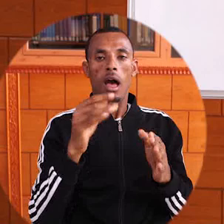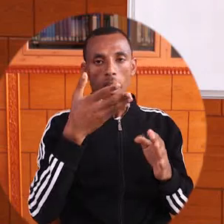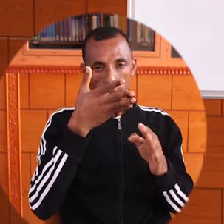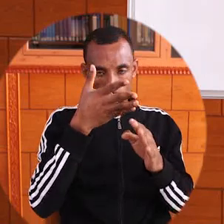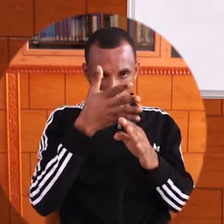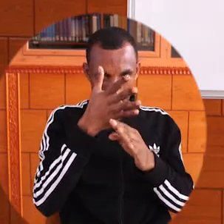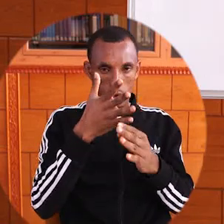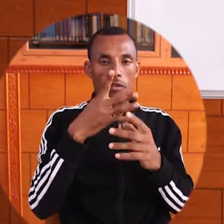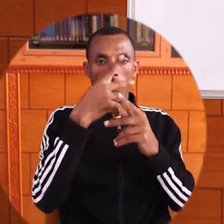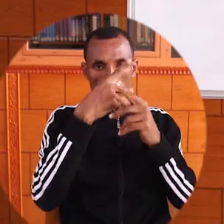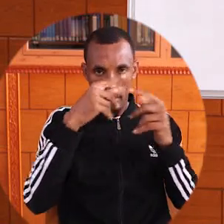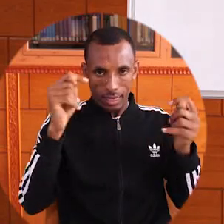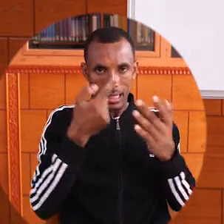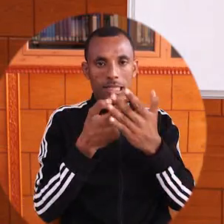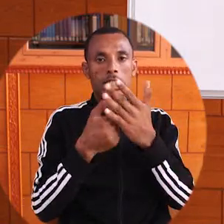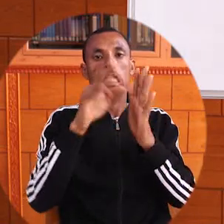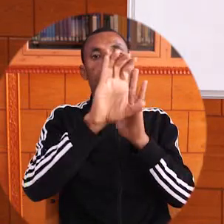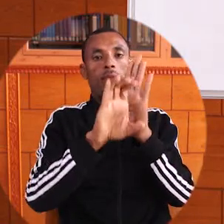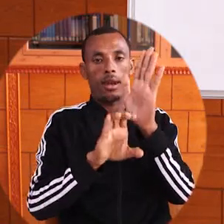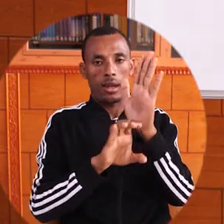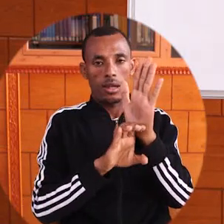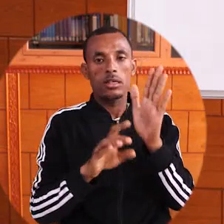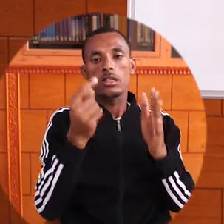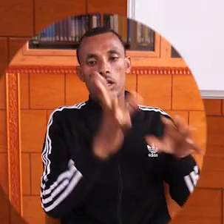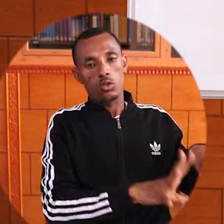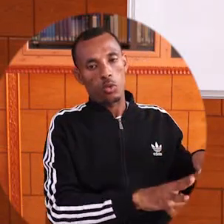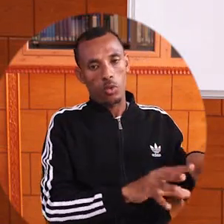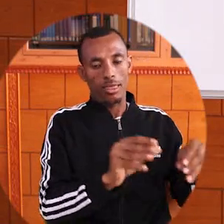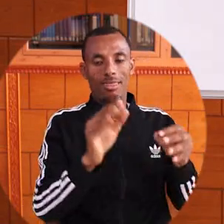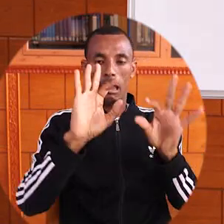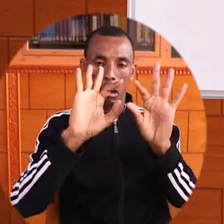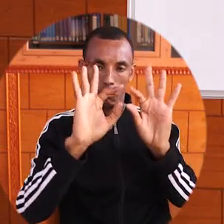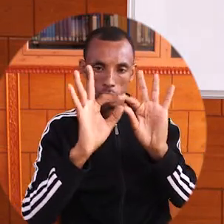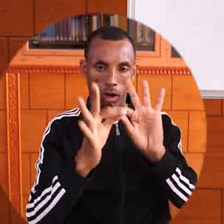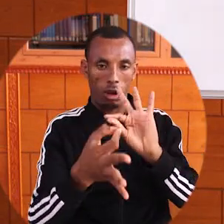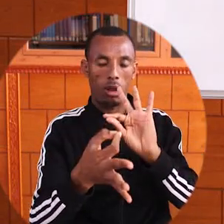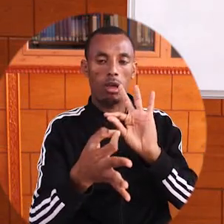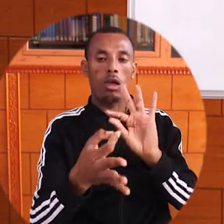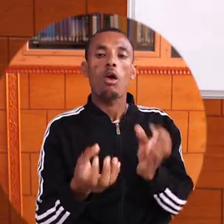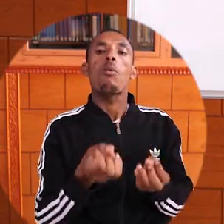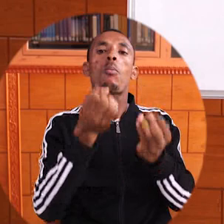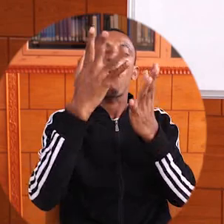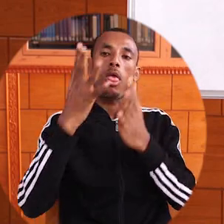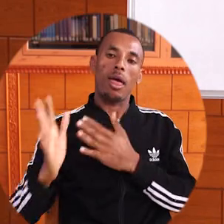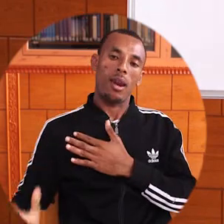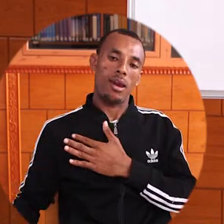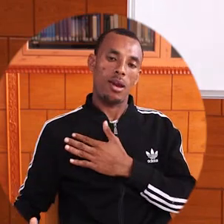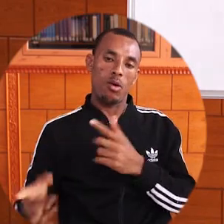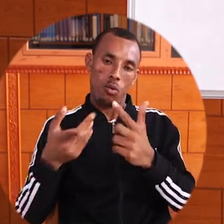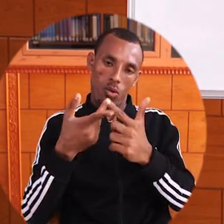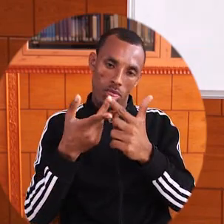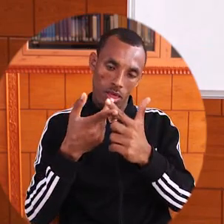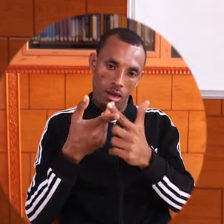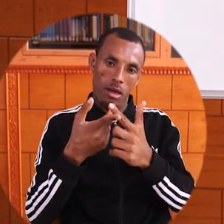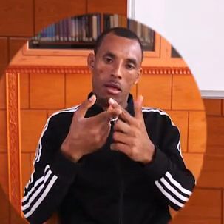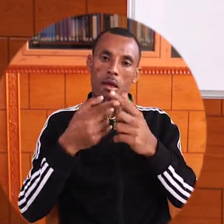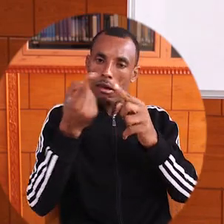ዩኒት The student should define a polygon. The second one, differentiate the types of